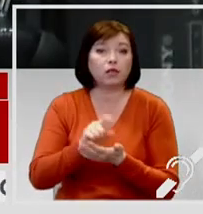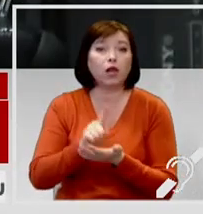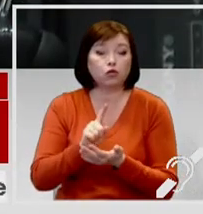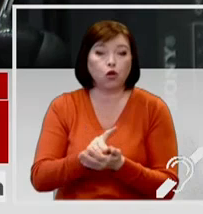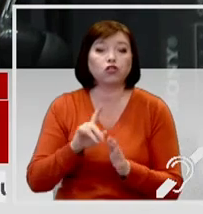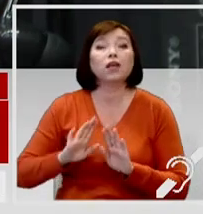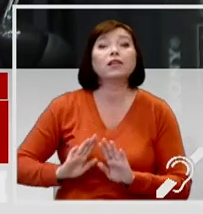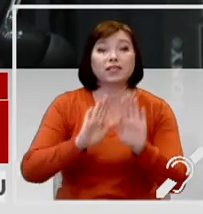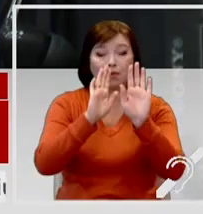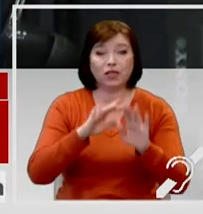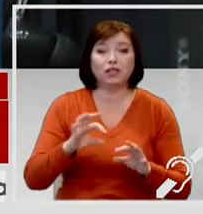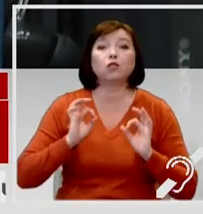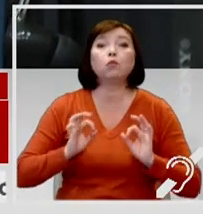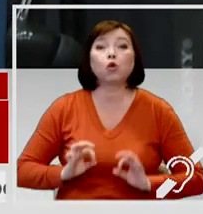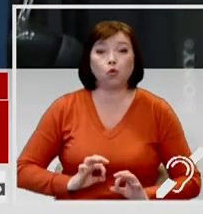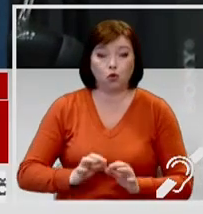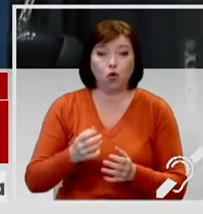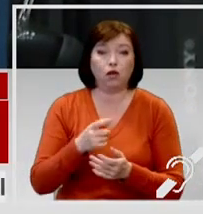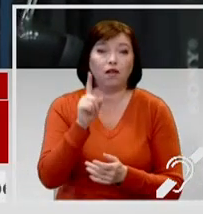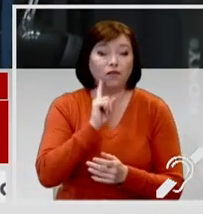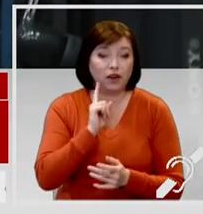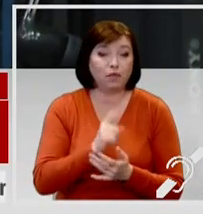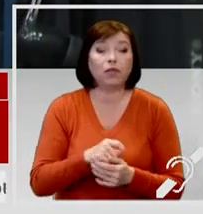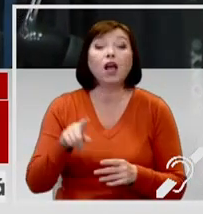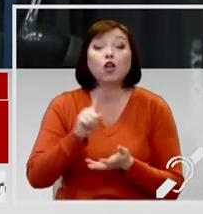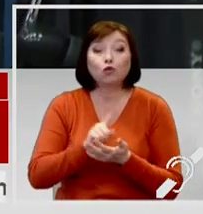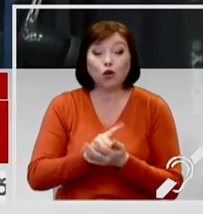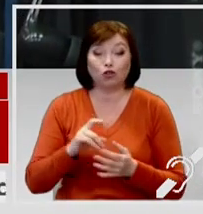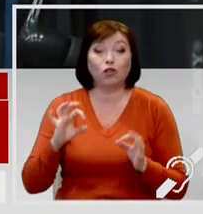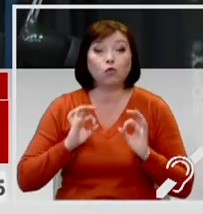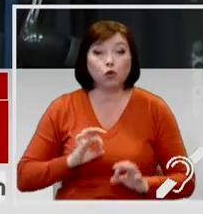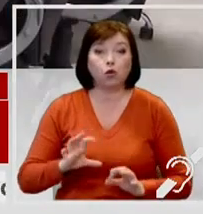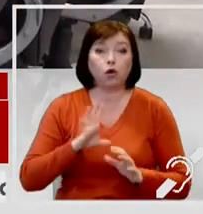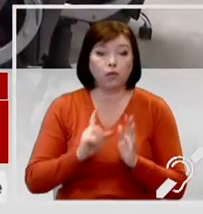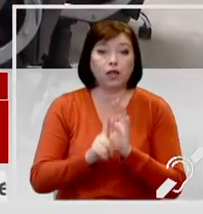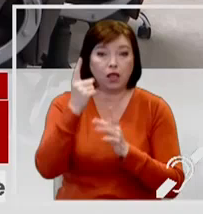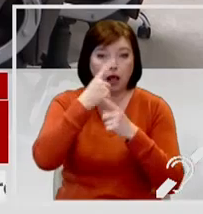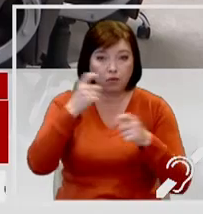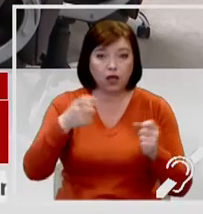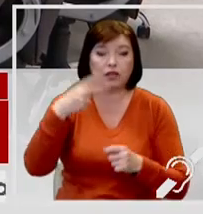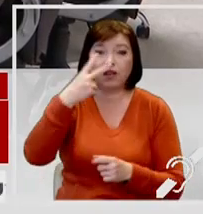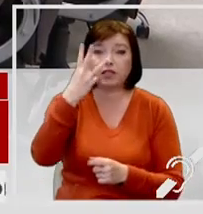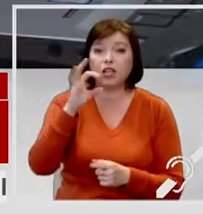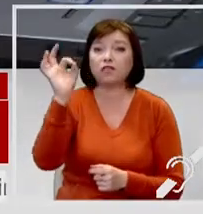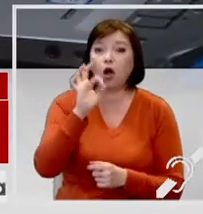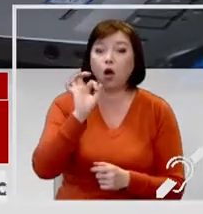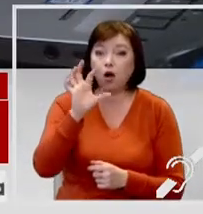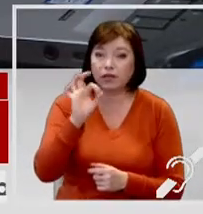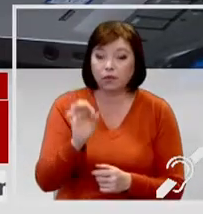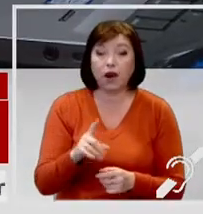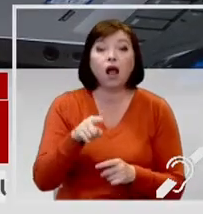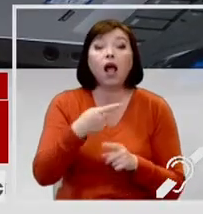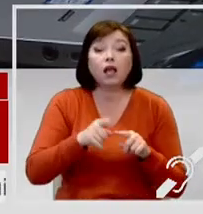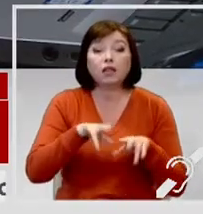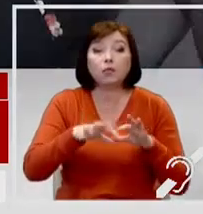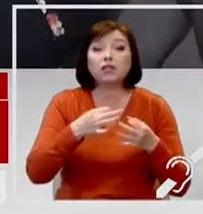procurorului general interimar. Precizăm că funcția de procuror general a fost scoasă la concurs în 23 octombrie. Postul a devenit